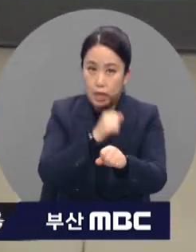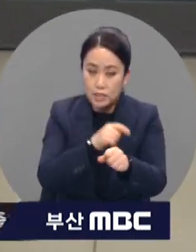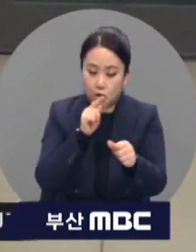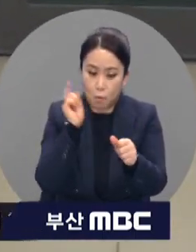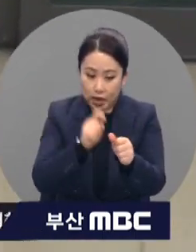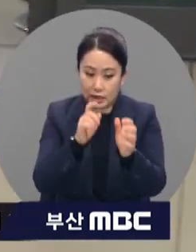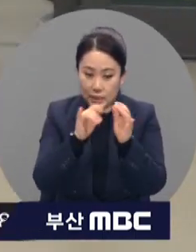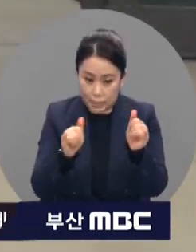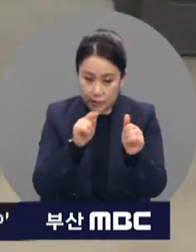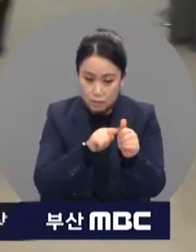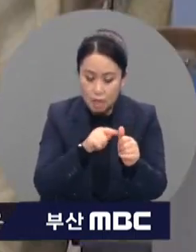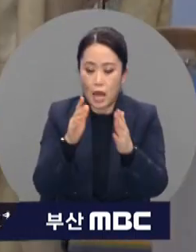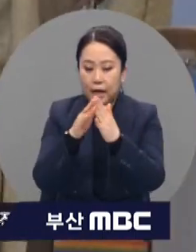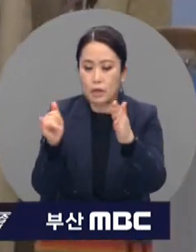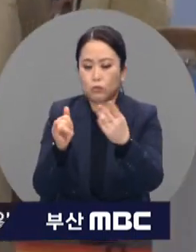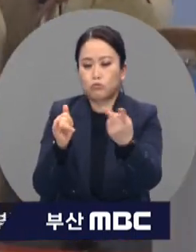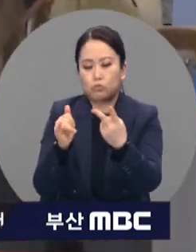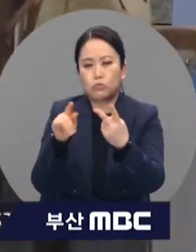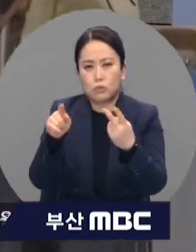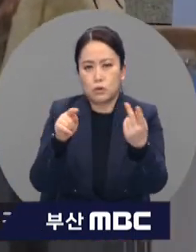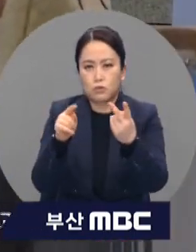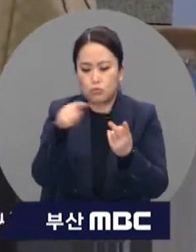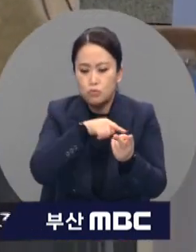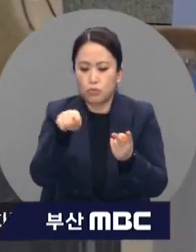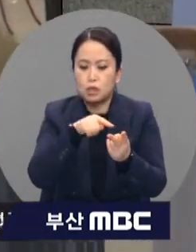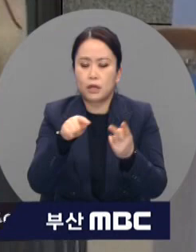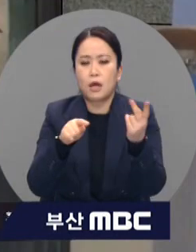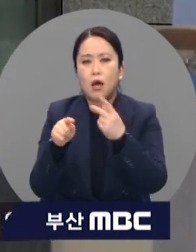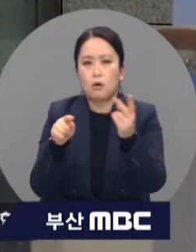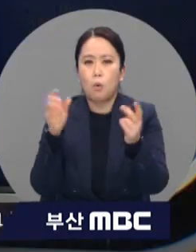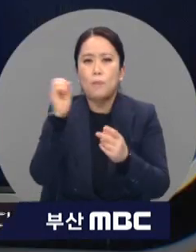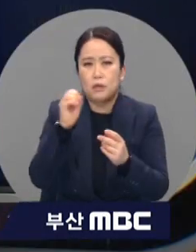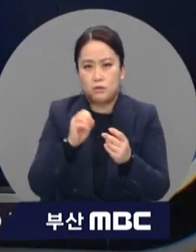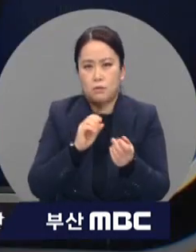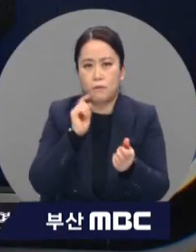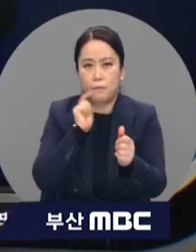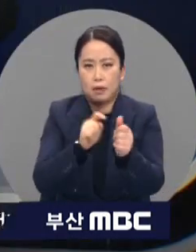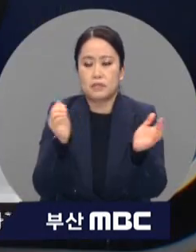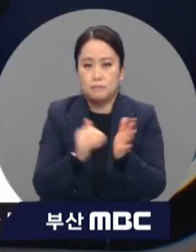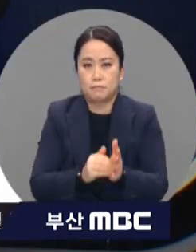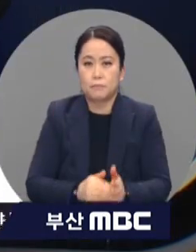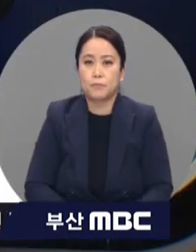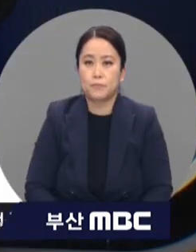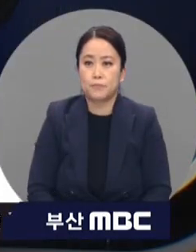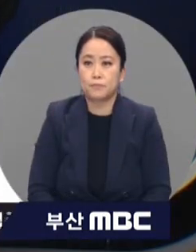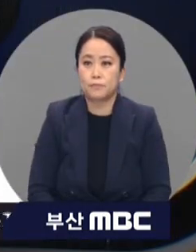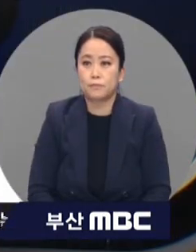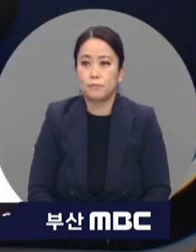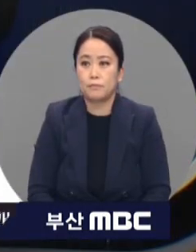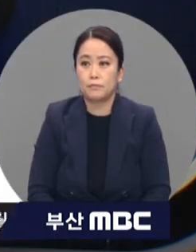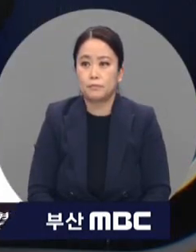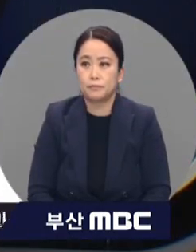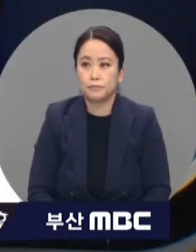명도 오미크론 변이 감염이 확인됐습니다. 22일 날 독일에서 입국하신